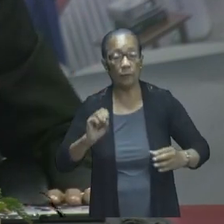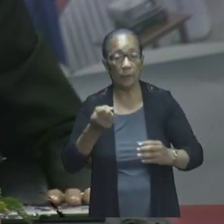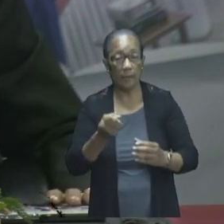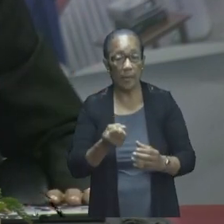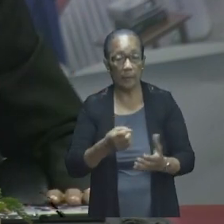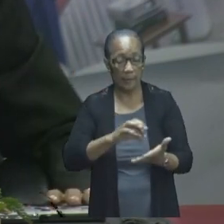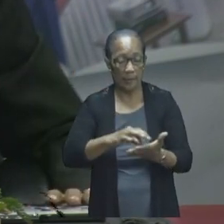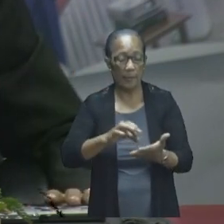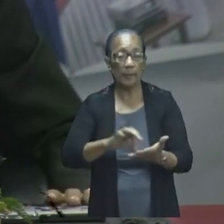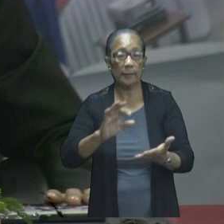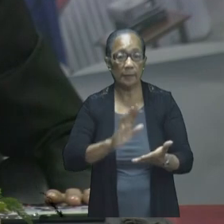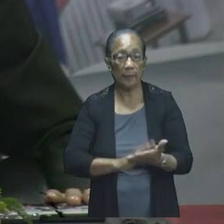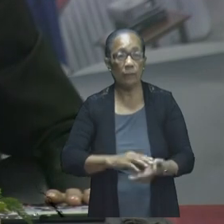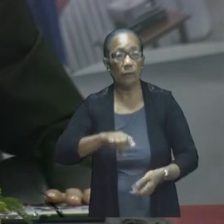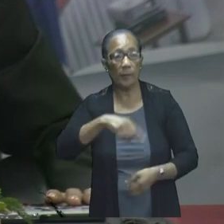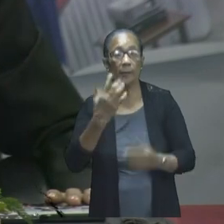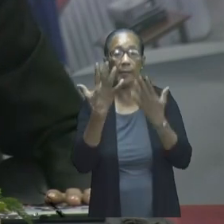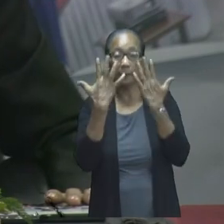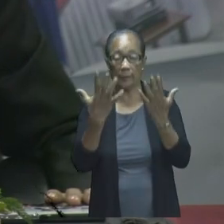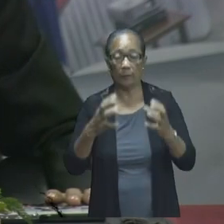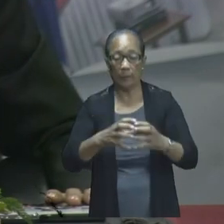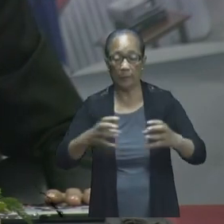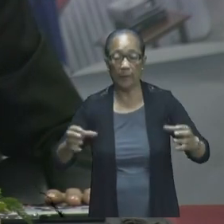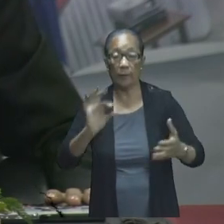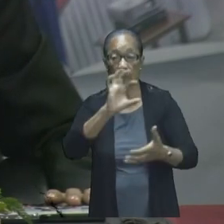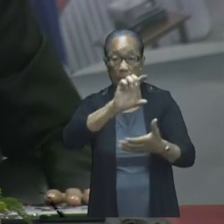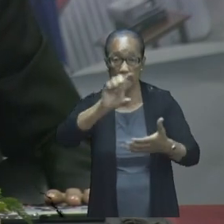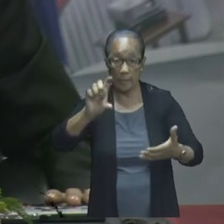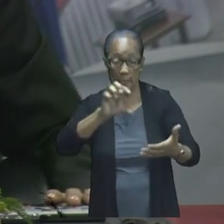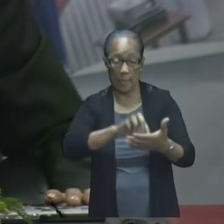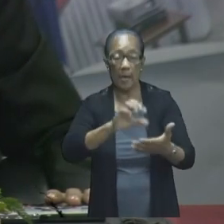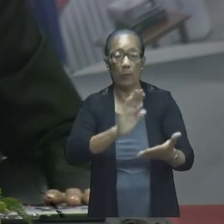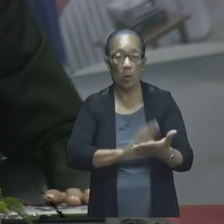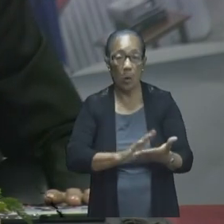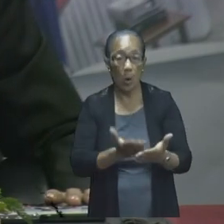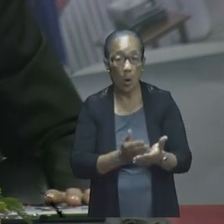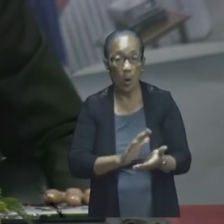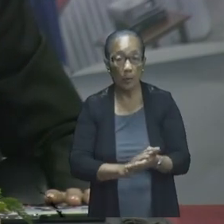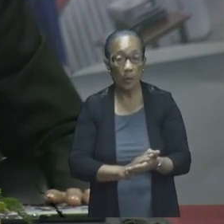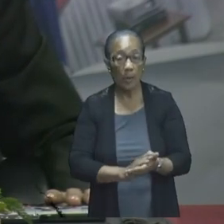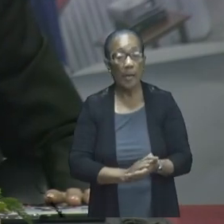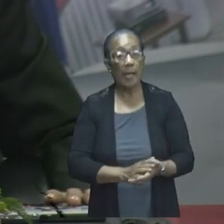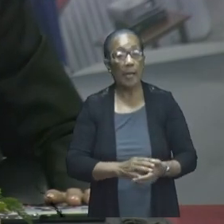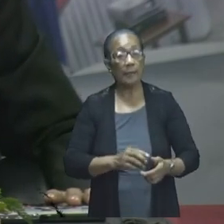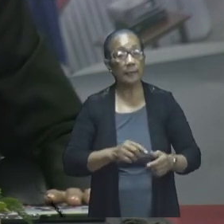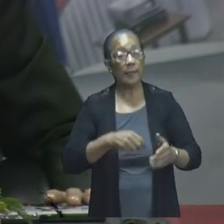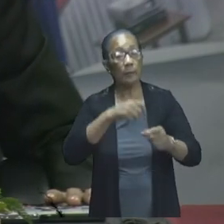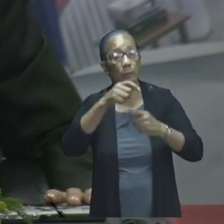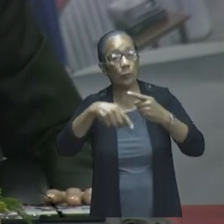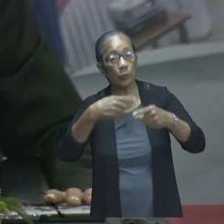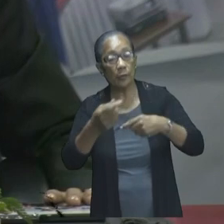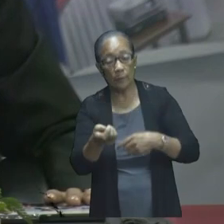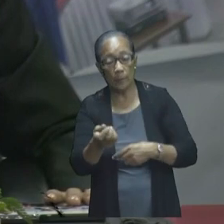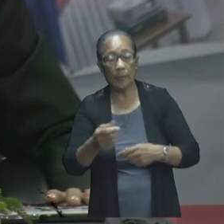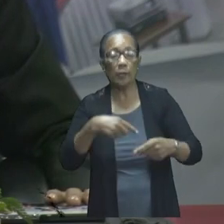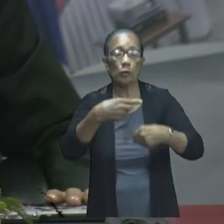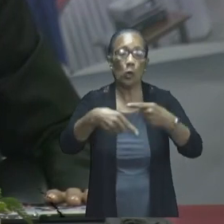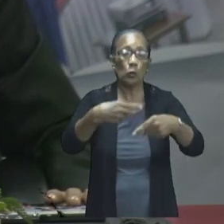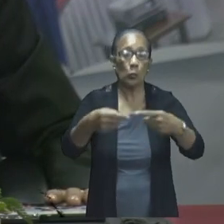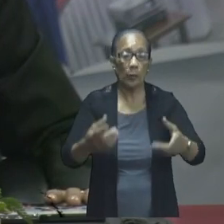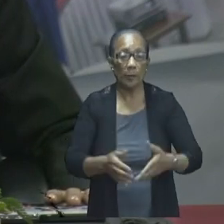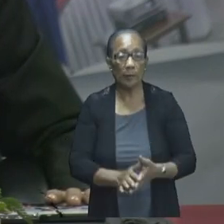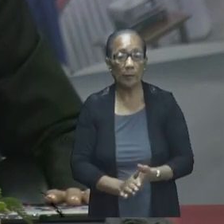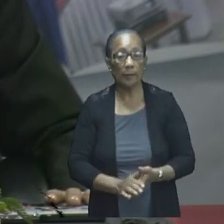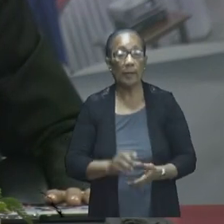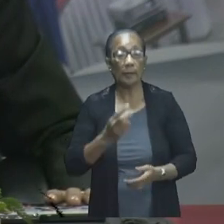10 bedrijven die ingeschreven hebben er zijn criteria ontwerpers norm ontwikkeld procedure ontwerpt voor rijst en ontwikkeld en daarom ook niet